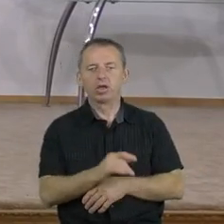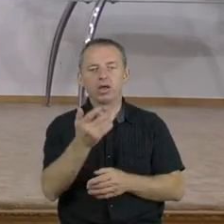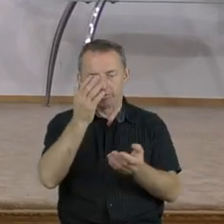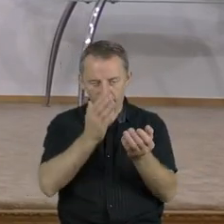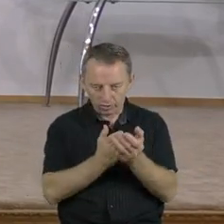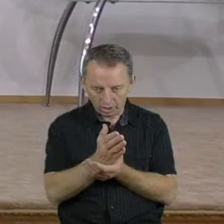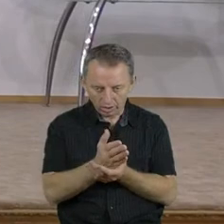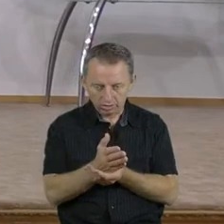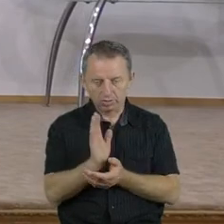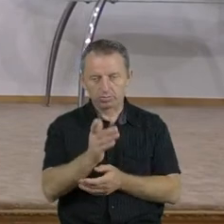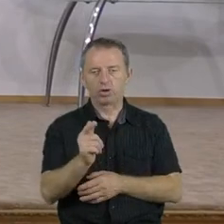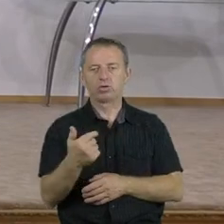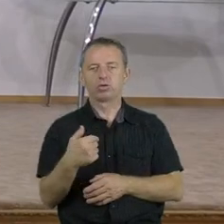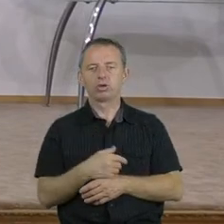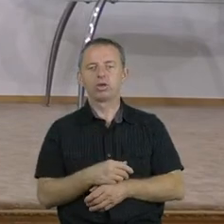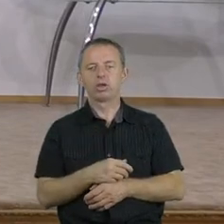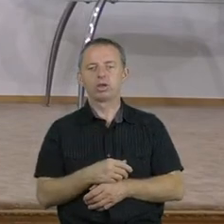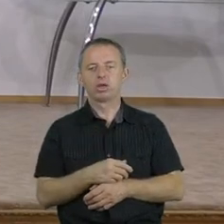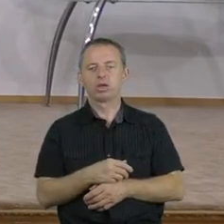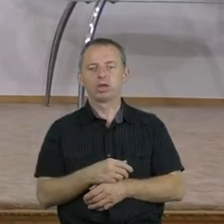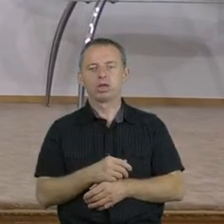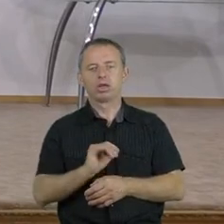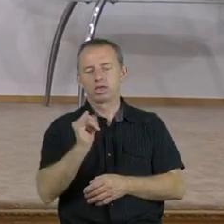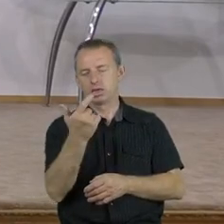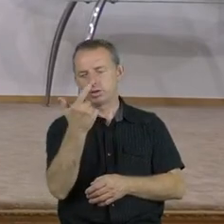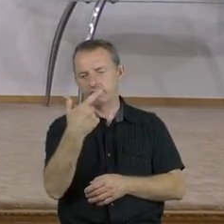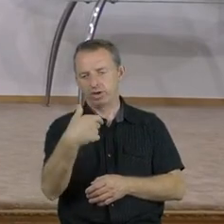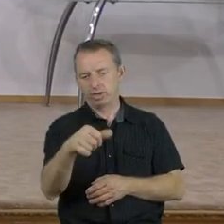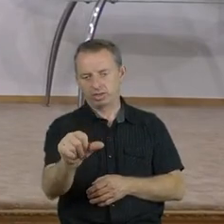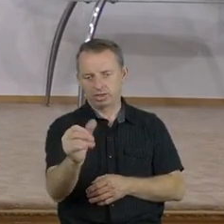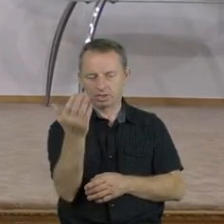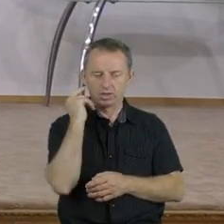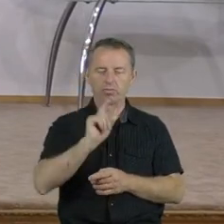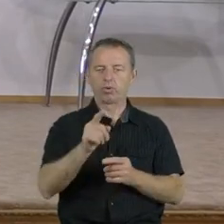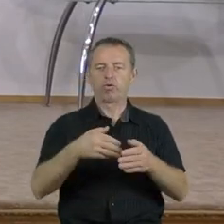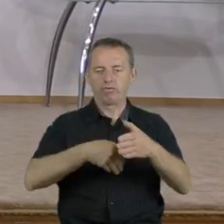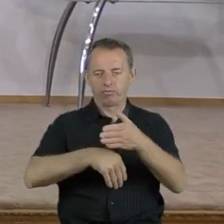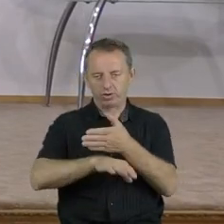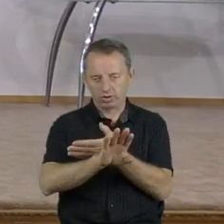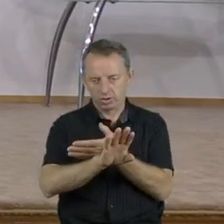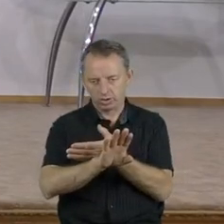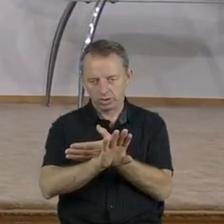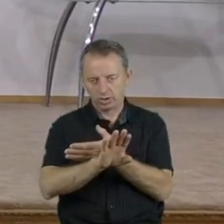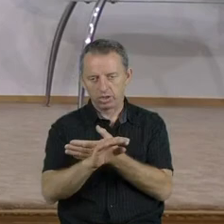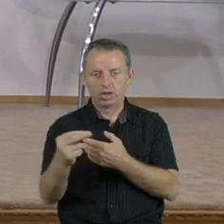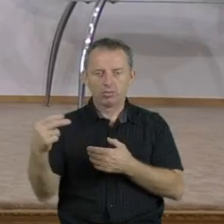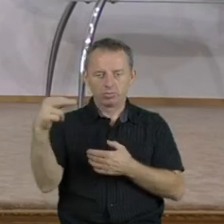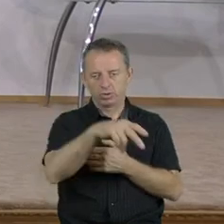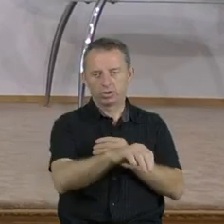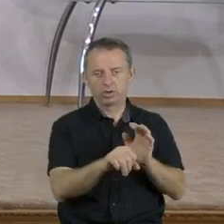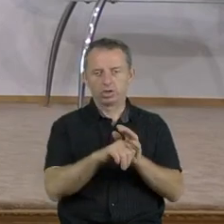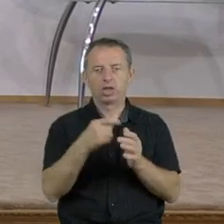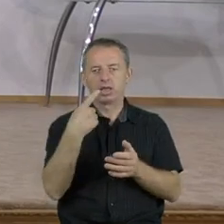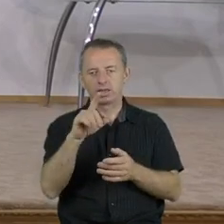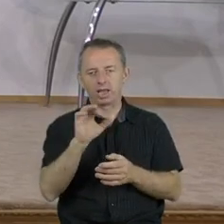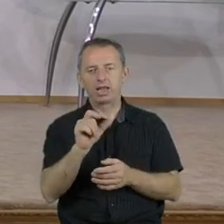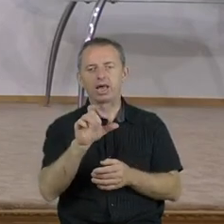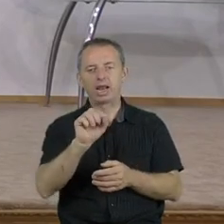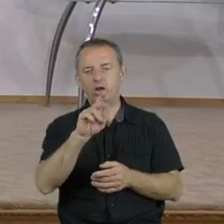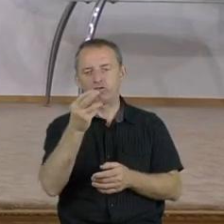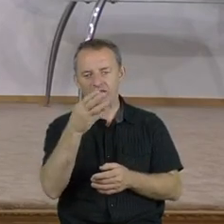bądź nie, ale jakieś 2 tygodnie po naszym wyjściu pisze do mnie Daniel